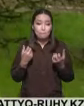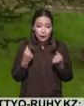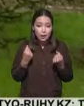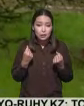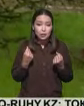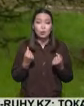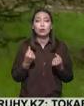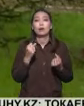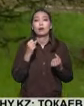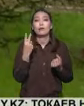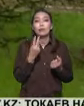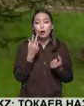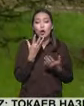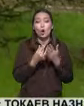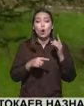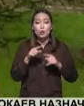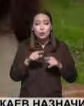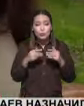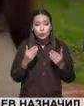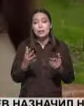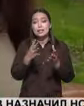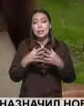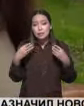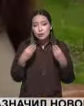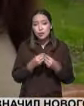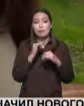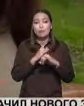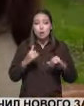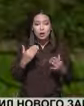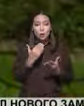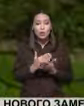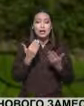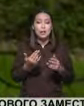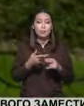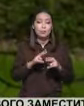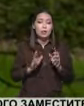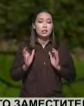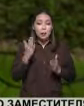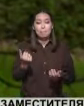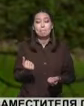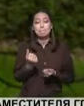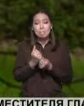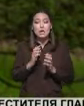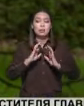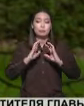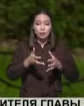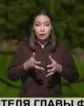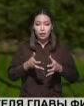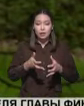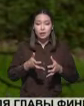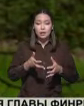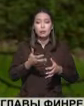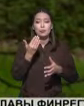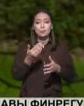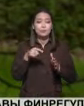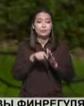нашли вторую родину, обрели семью. У нас есть мощный институт поддержки мира и единства в